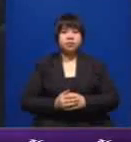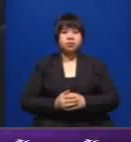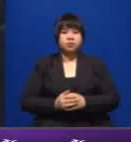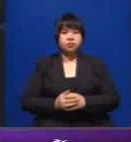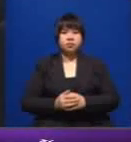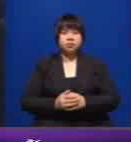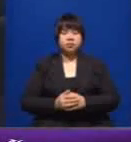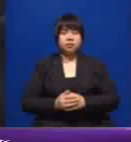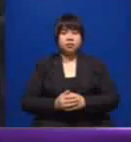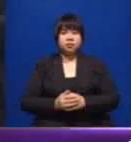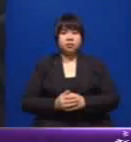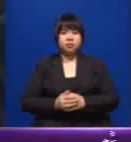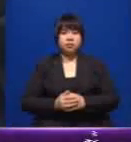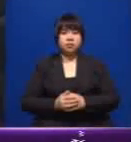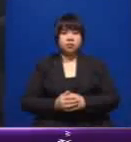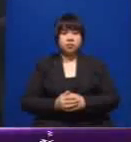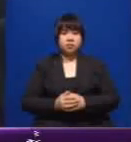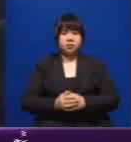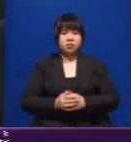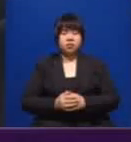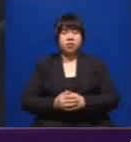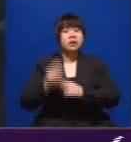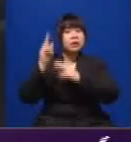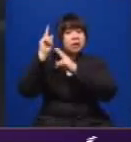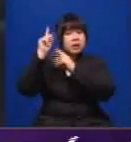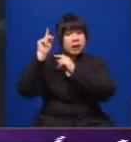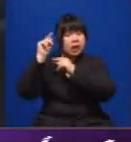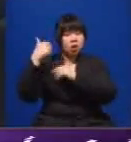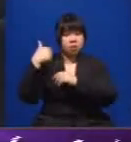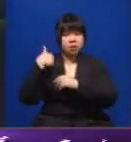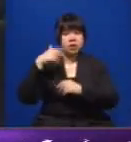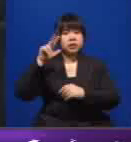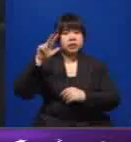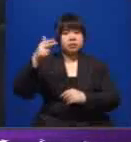วมาฟังหน่วยข่าวยังยืนยัน 37,000